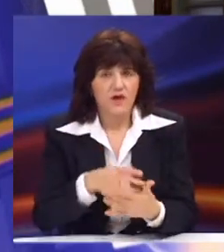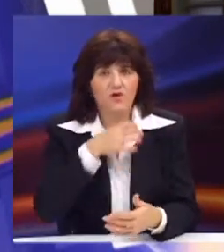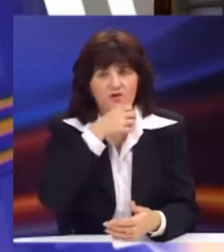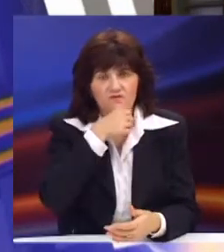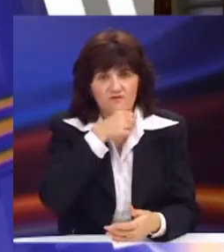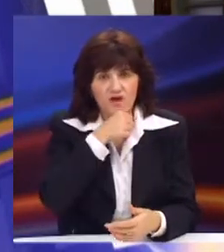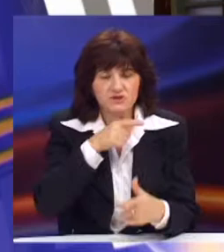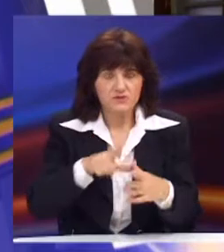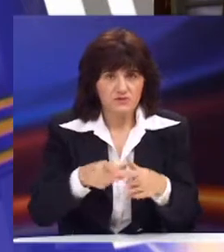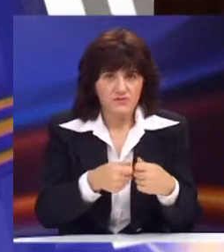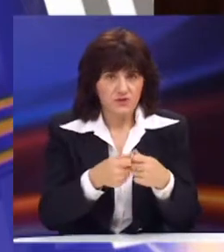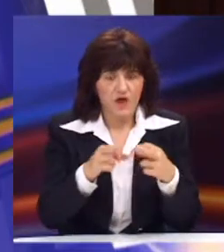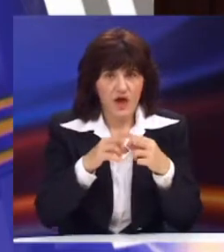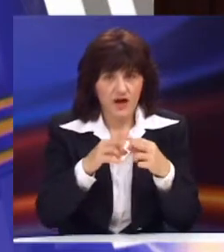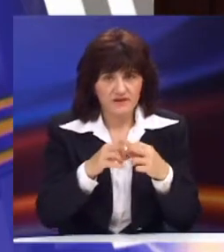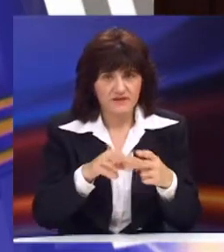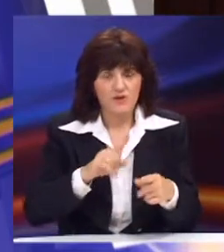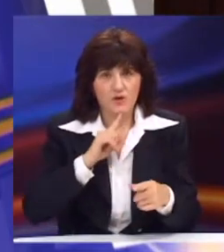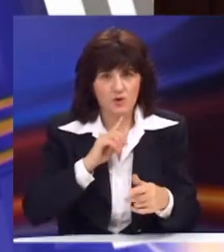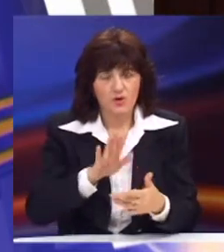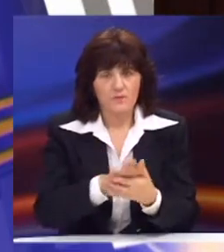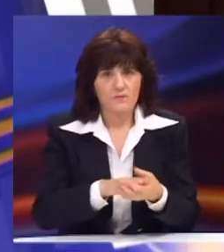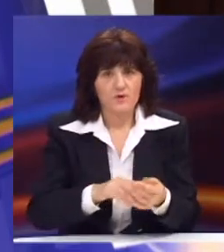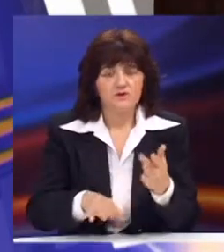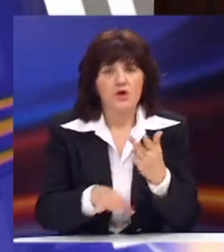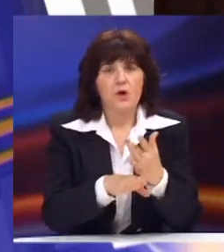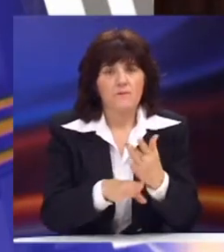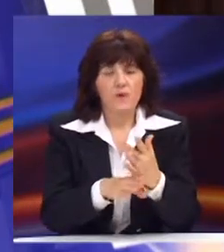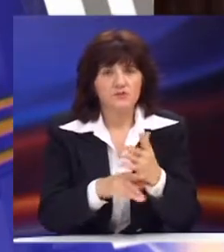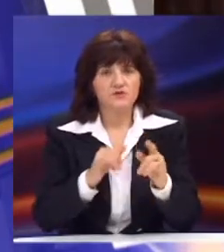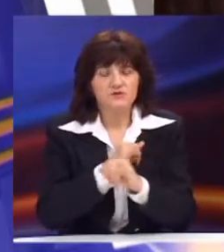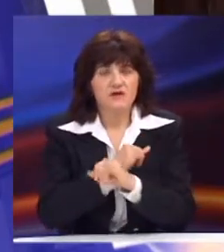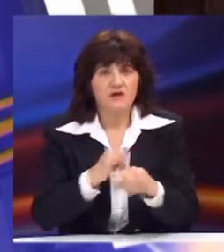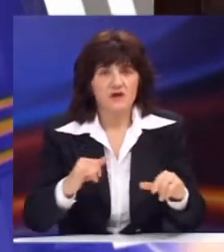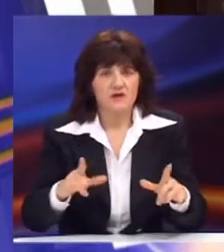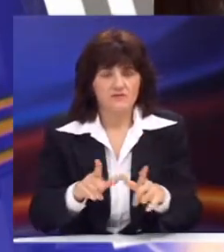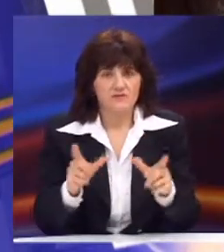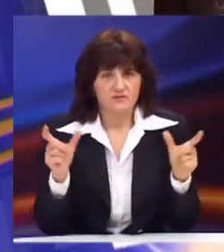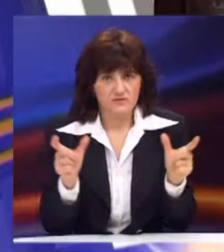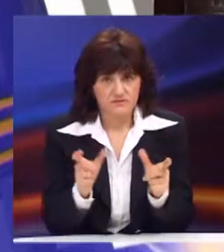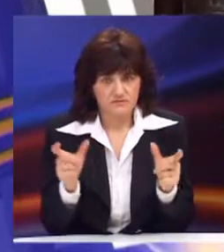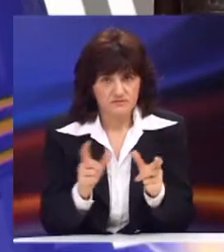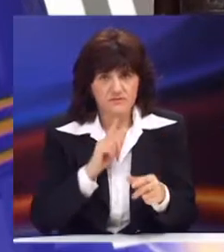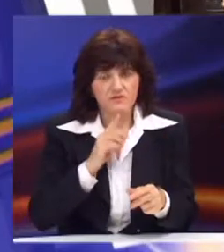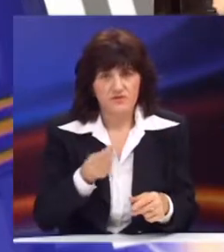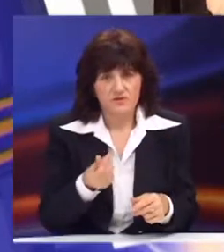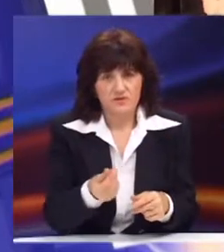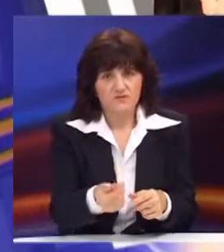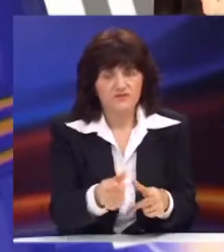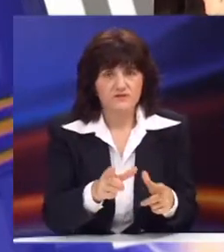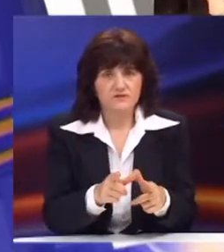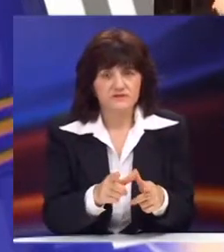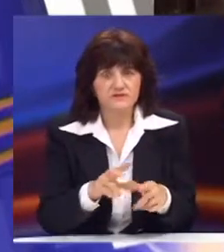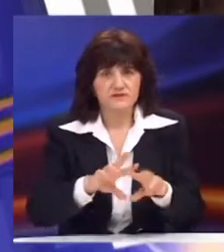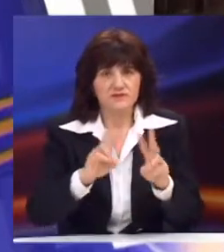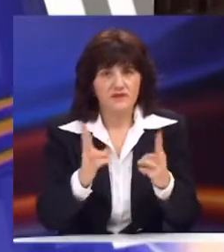sa francuskom organizacijom ACTED, koja sprovodi projekat podrške razvoju civilnog društva u Libiji, a koji se finansira